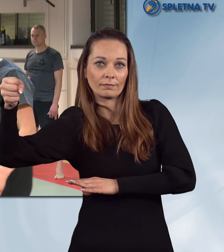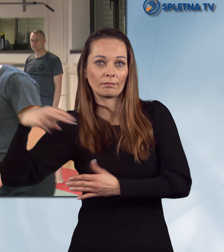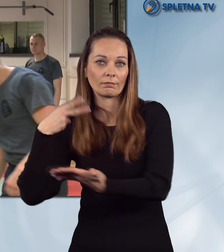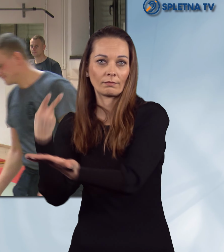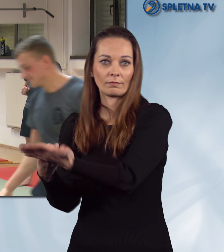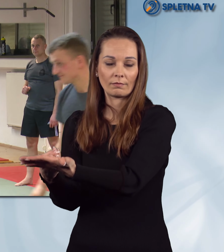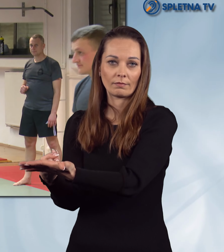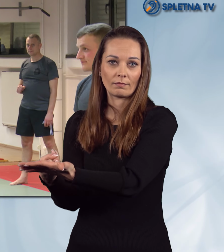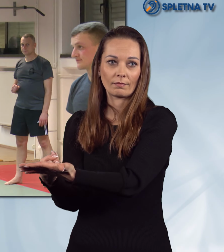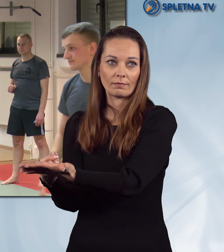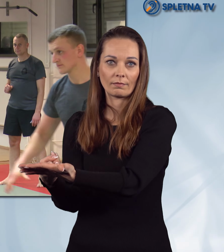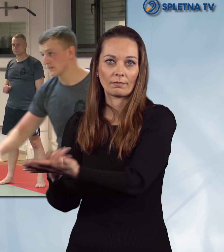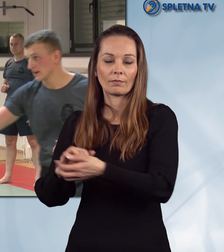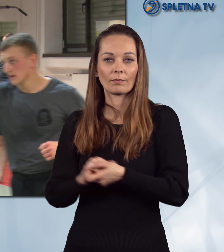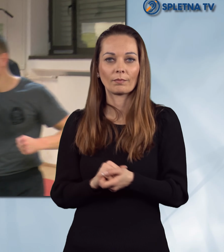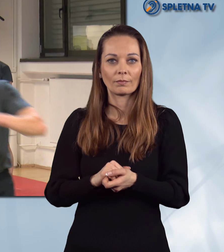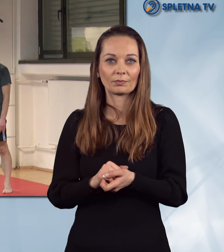Se pravi,